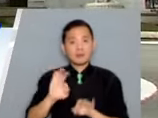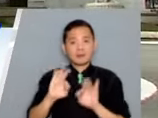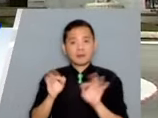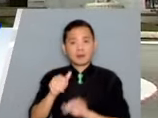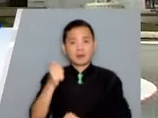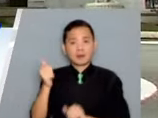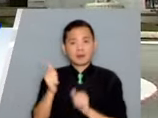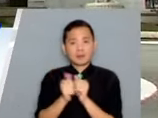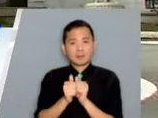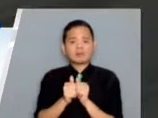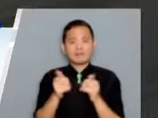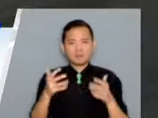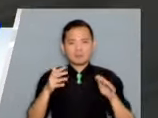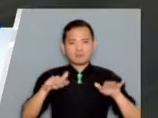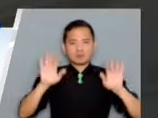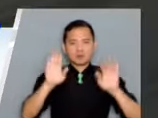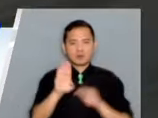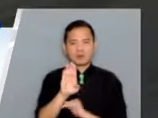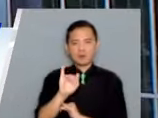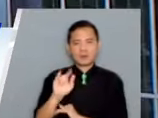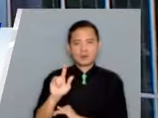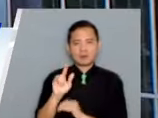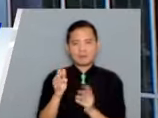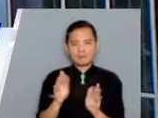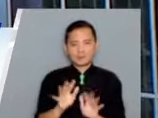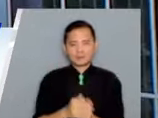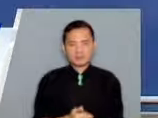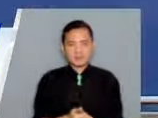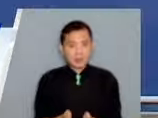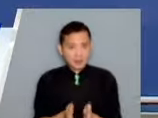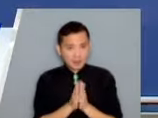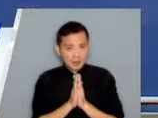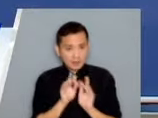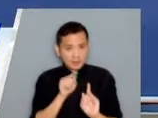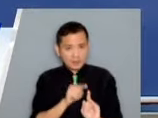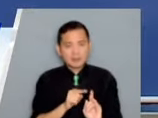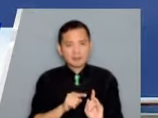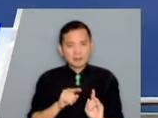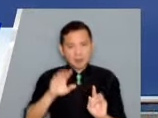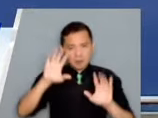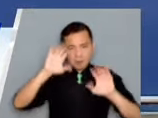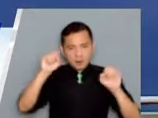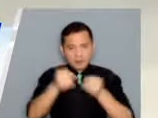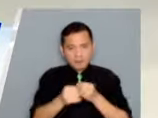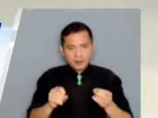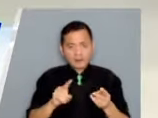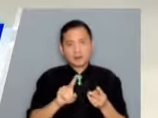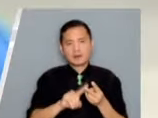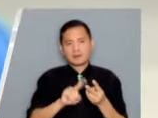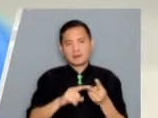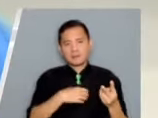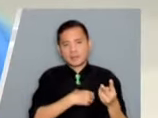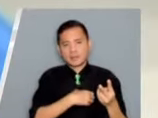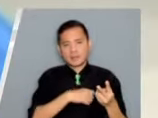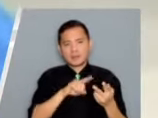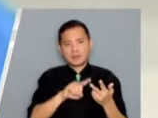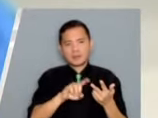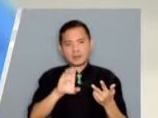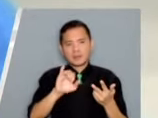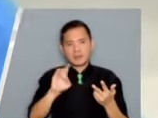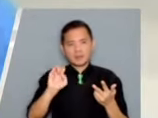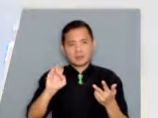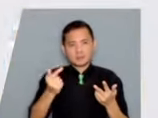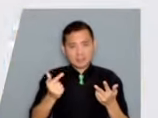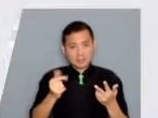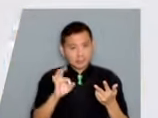ng GMA Integrated News na kunin ang tugon ng Malacanang, DOJ, PNP at CIDG sa mga kondisyon ni Quibuloy.